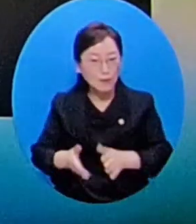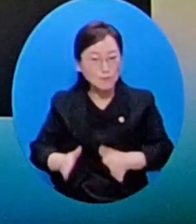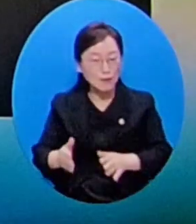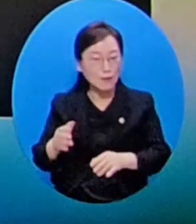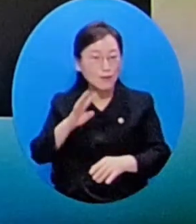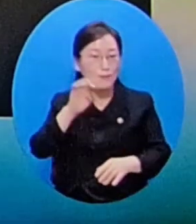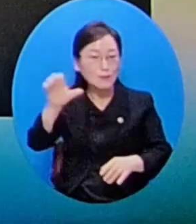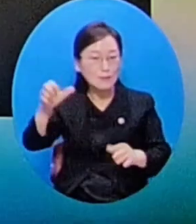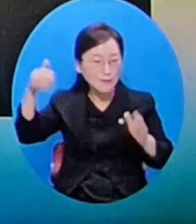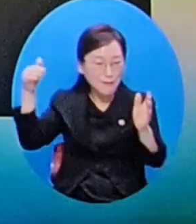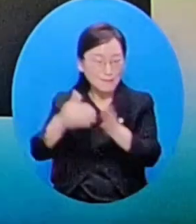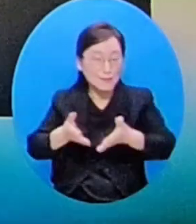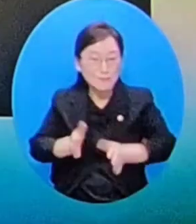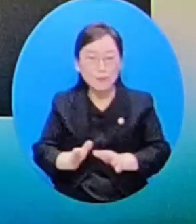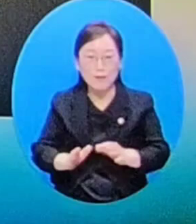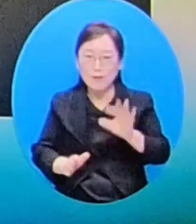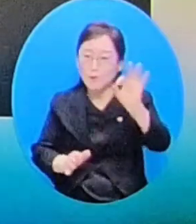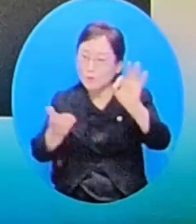거예요.